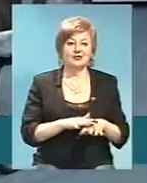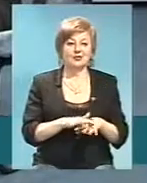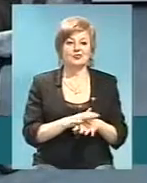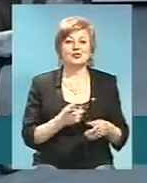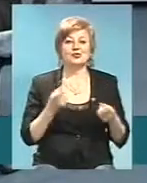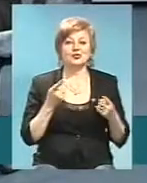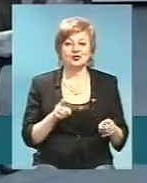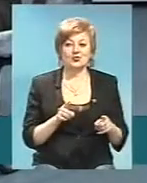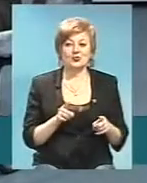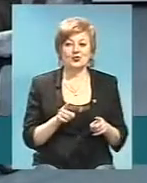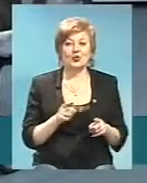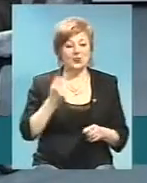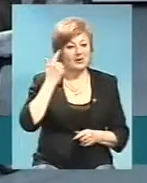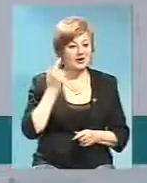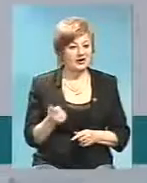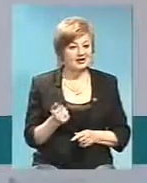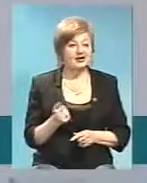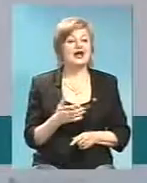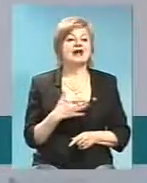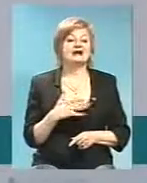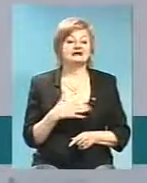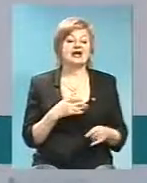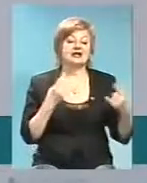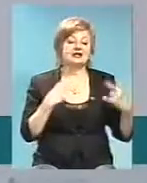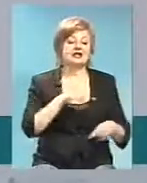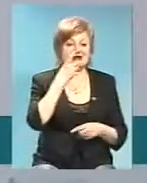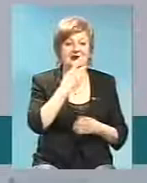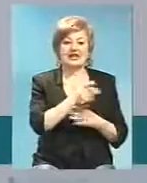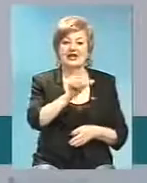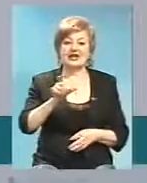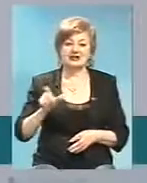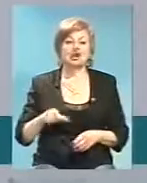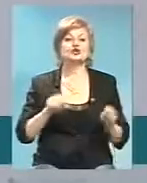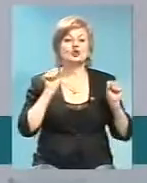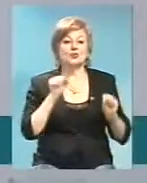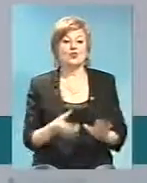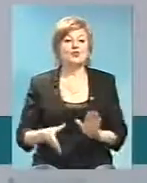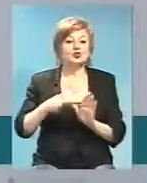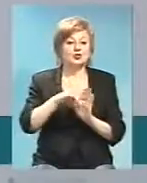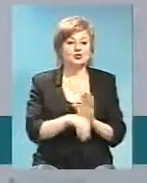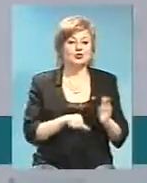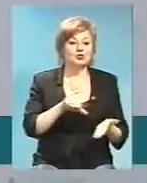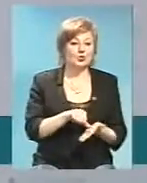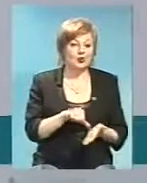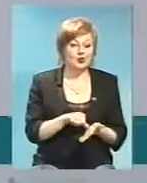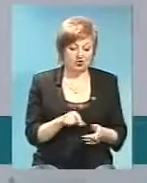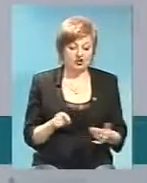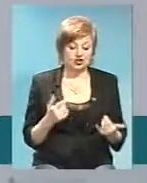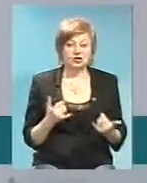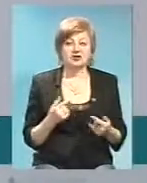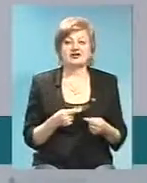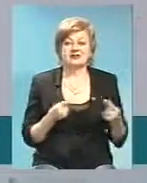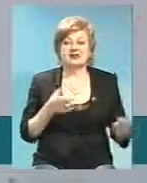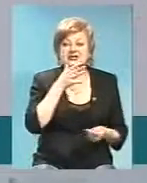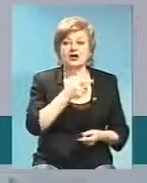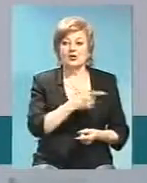чому? Ще раз попереджую, бо наші телеглядачі можуть приєднатися до участі в цій передачі от в різний